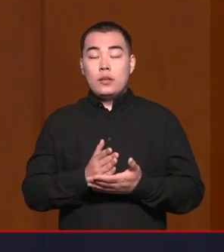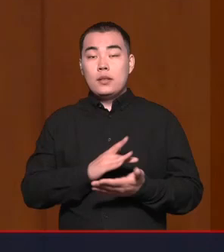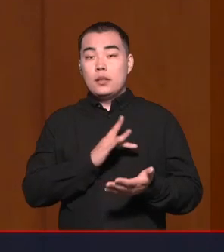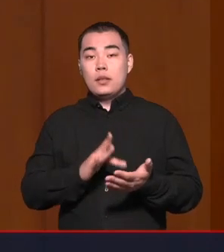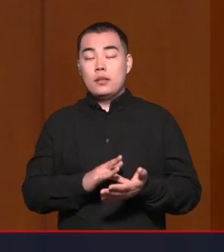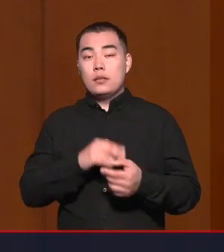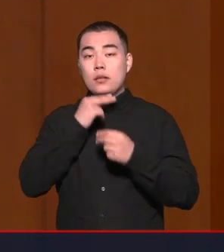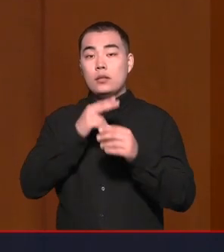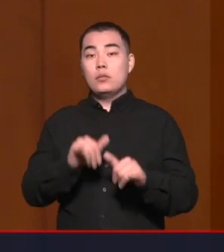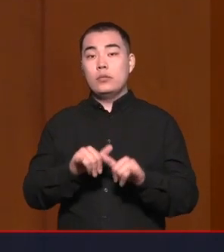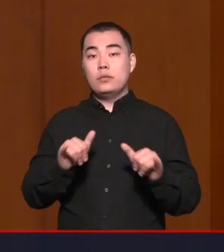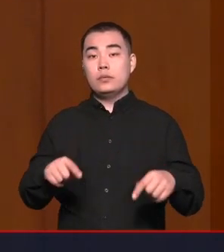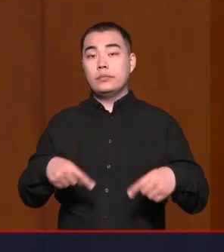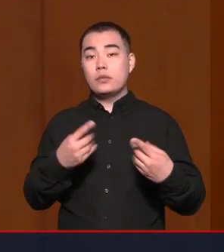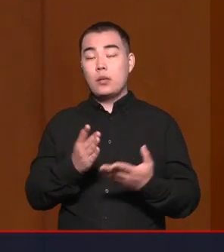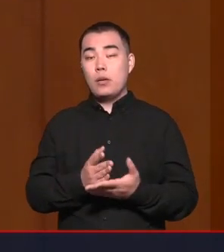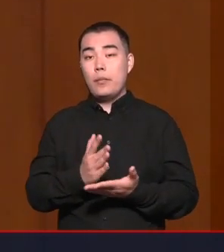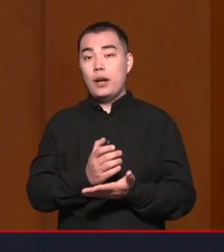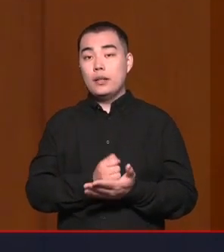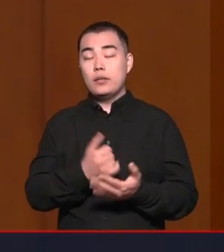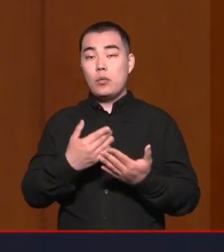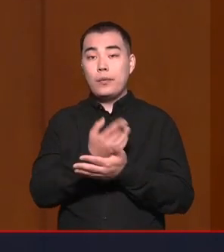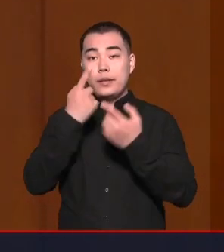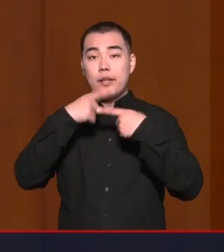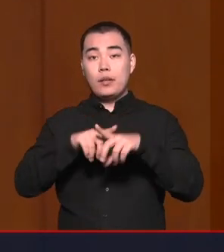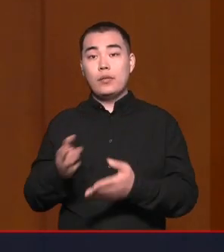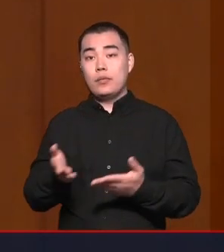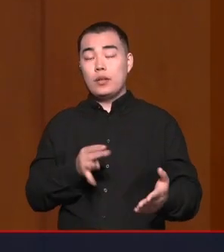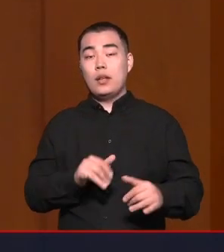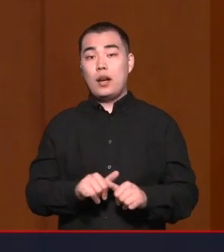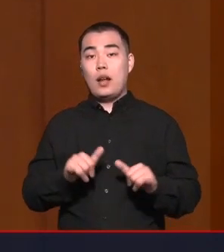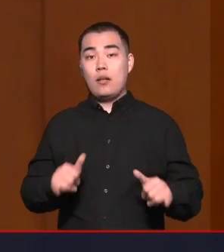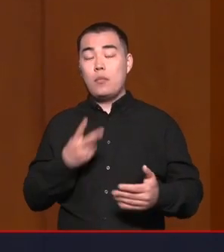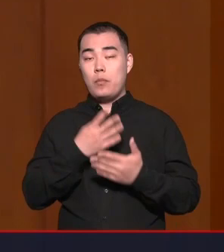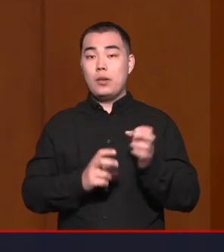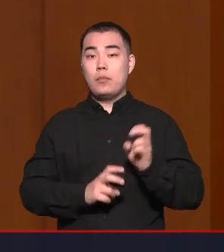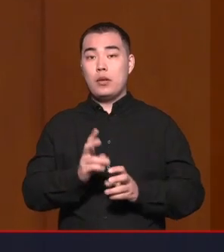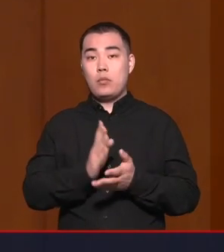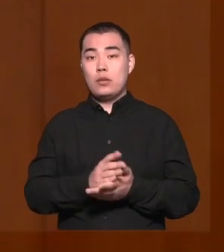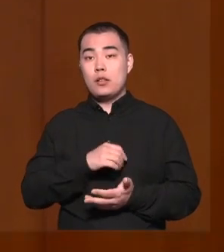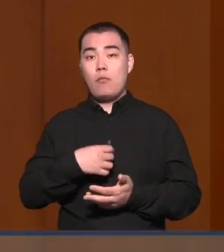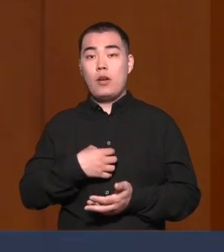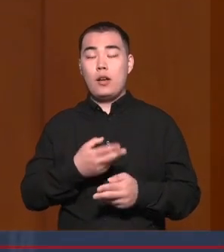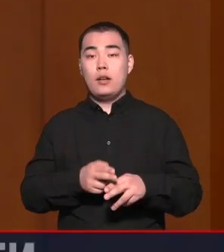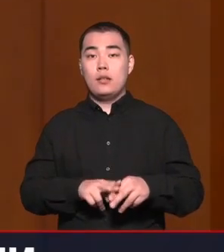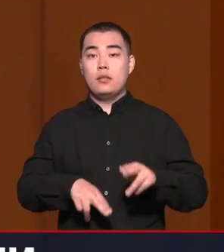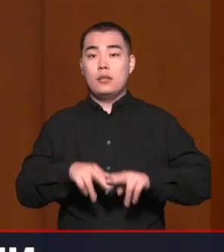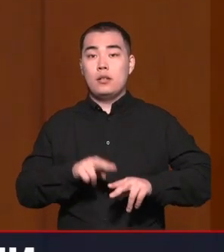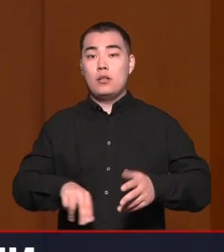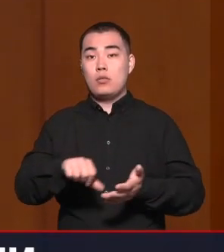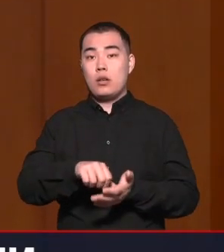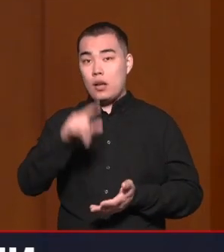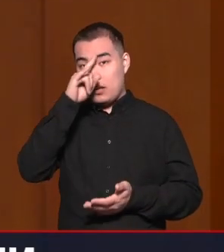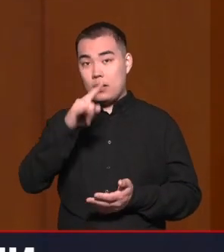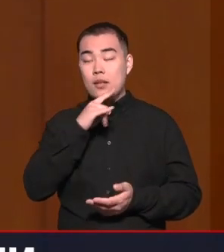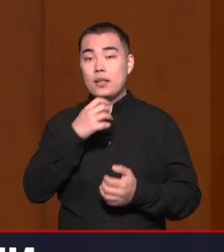на увеличение минеральной базы, привлечение современных технологий, расширение действующего производства. Самое основное – укрепление роли Казахстана в